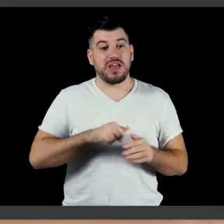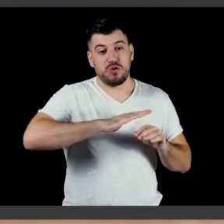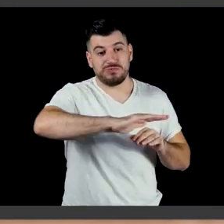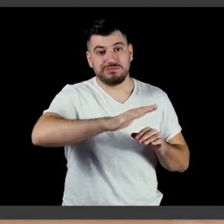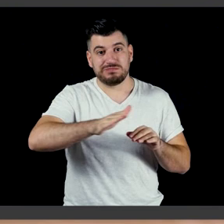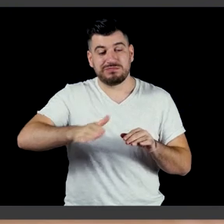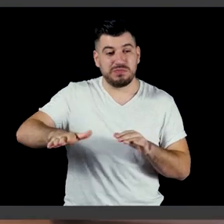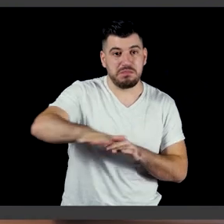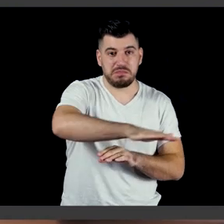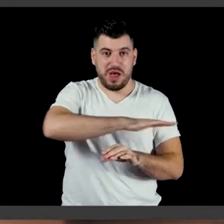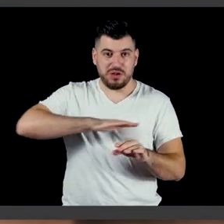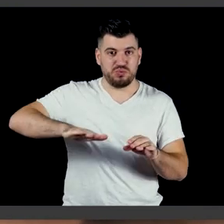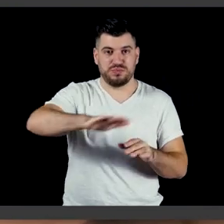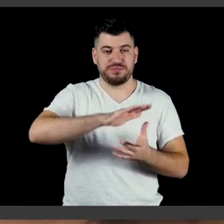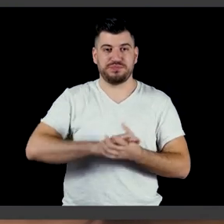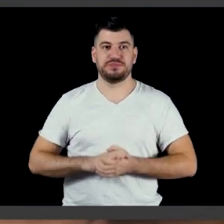πάει παντού.